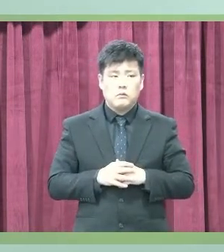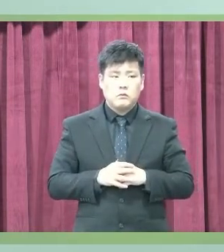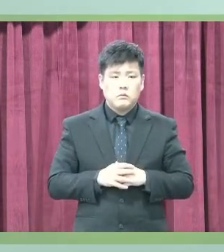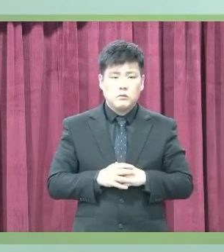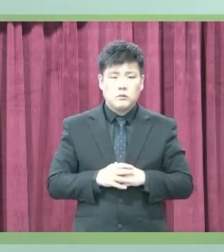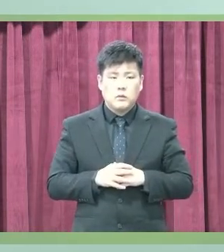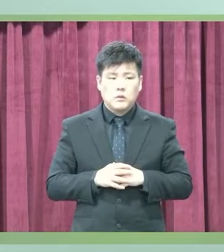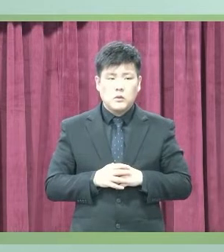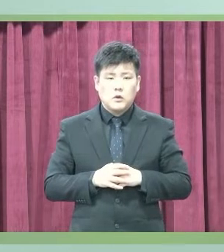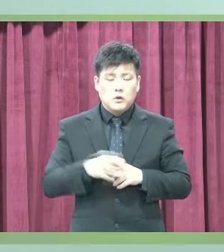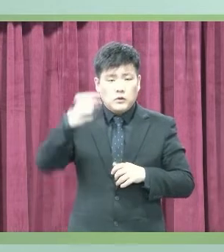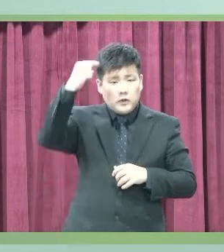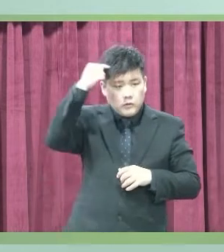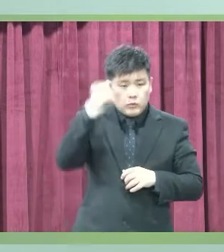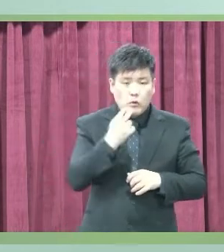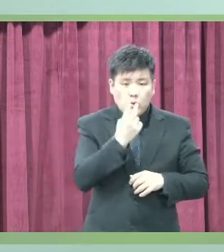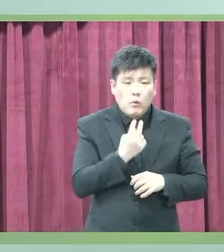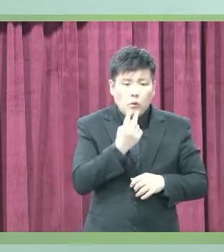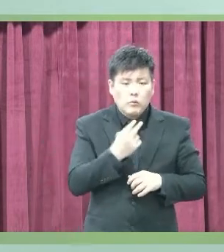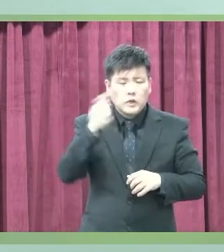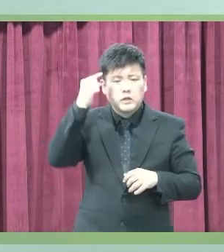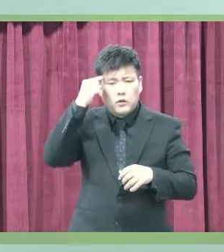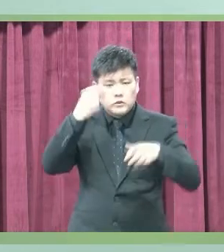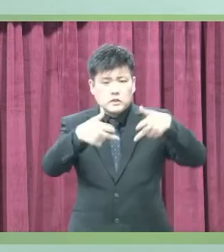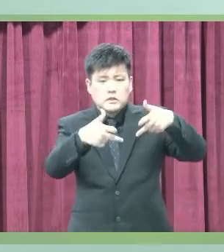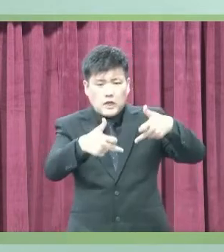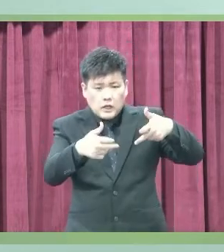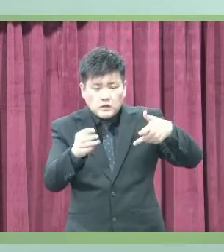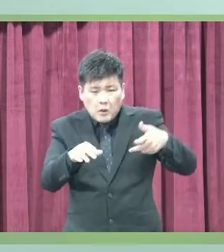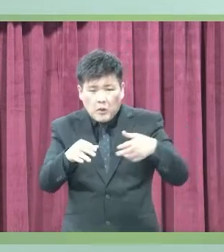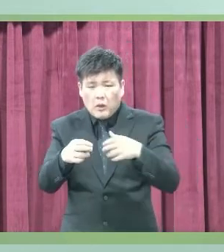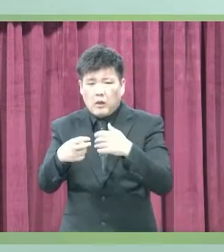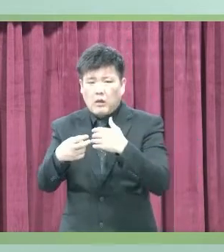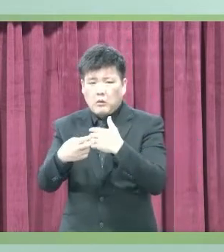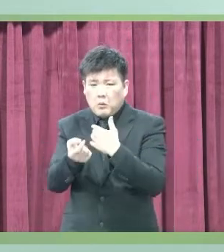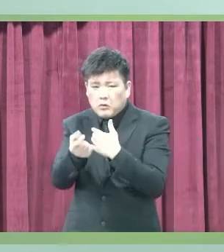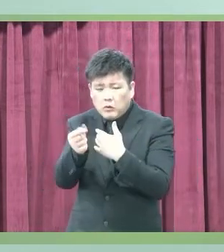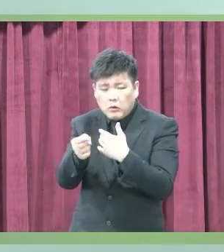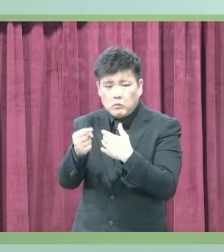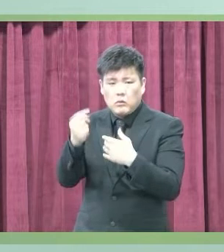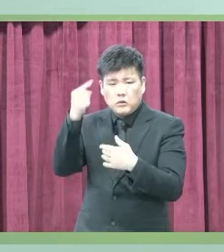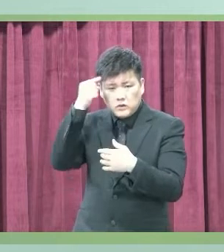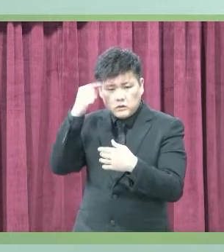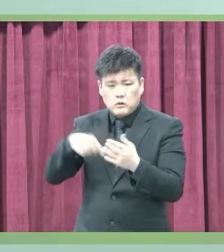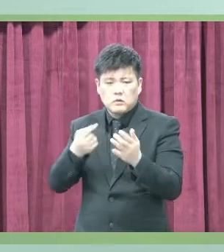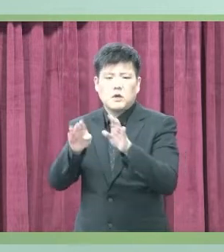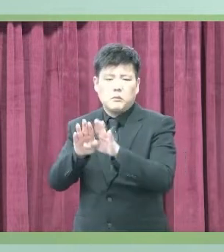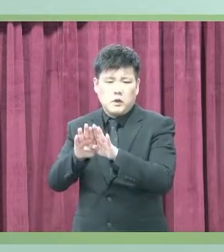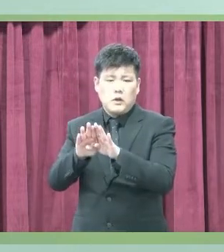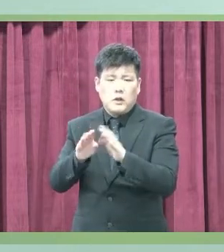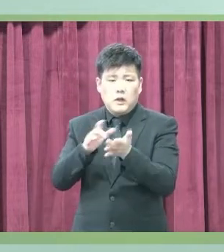장애 유형은 뇌변변, 호흡기, 정신장애 순이고 낮은 장애 유형은 자폐성 간, 지적장애 순입니다. 약국